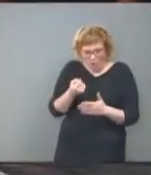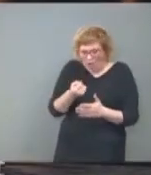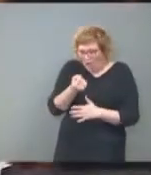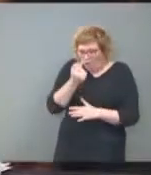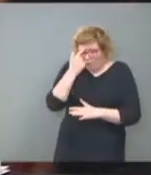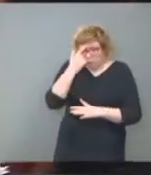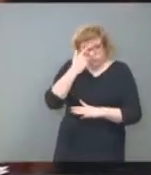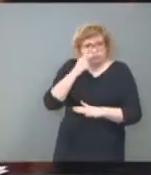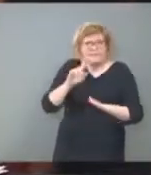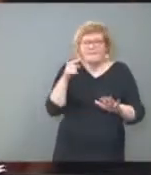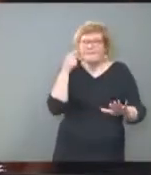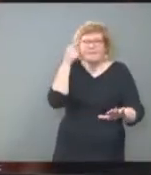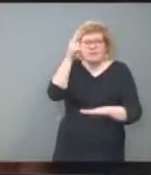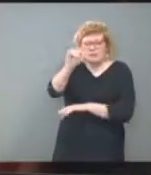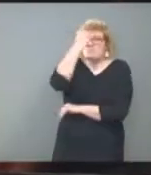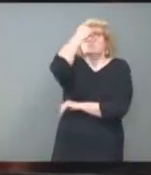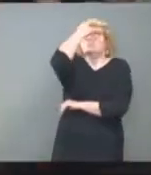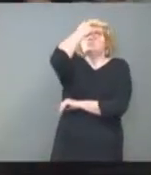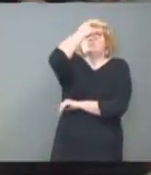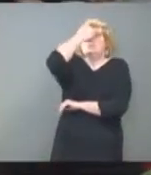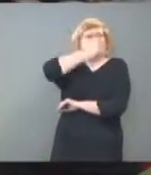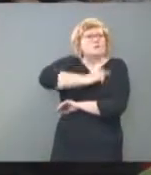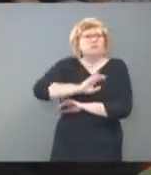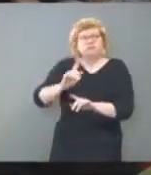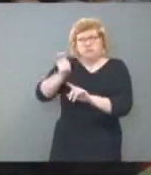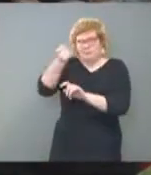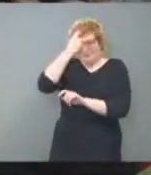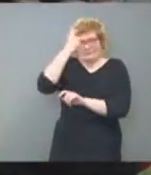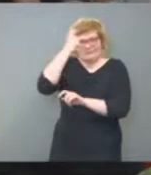ceux dont j'avais lu l'histoire, c'est-à-dire à la sans-culotterie.